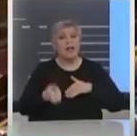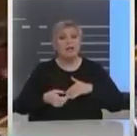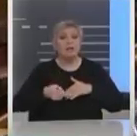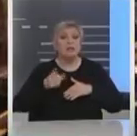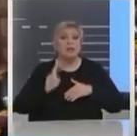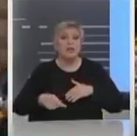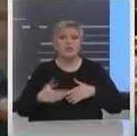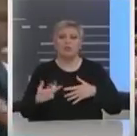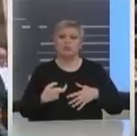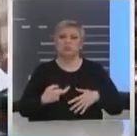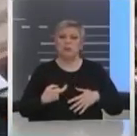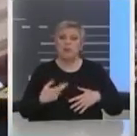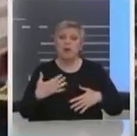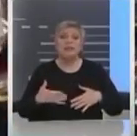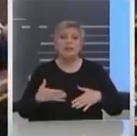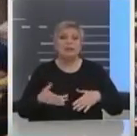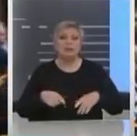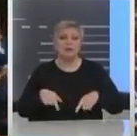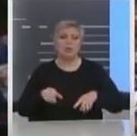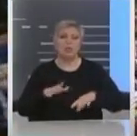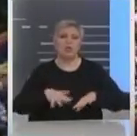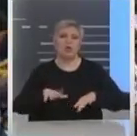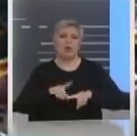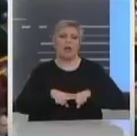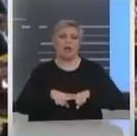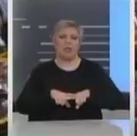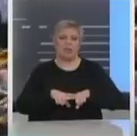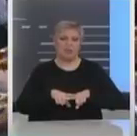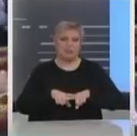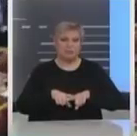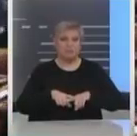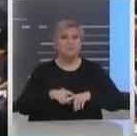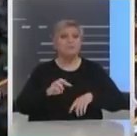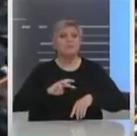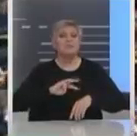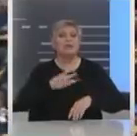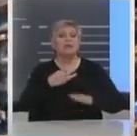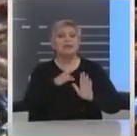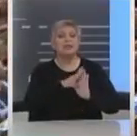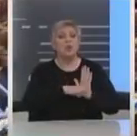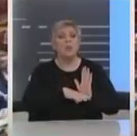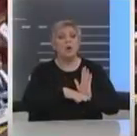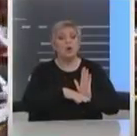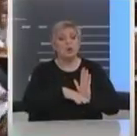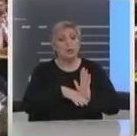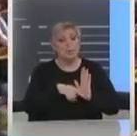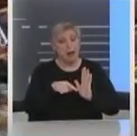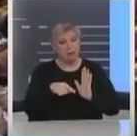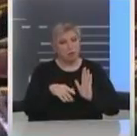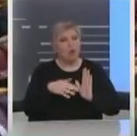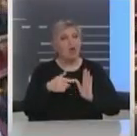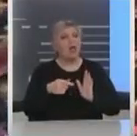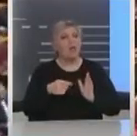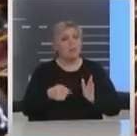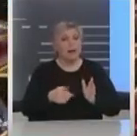χώρα. Γιατί την ολοκλήρωση του τρίτου προγράμματος την ακολουθεί ένα άτυπο τέταρτο μνημόνιο επιτήρησης